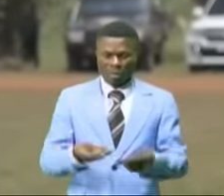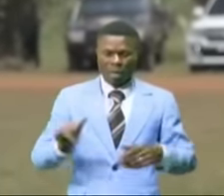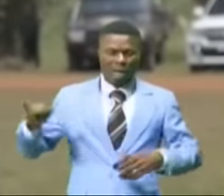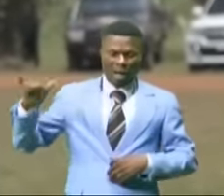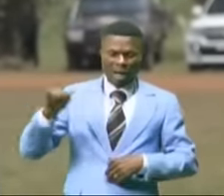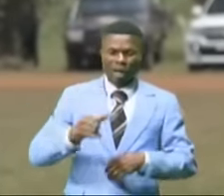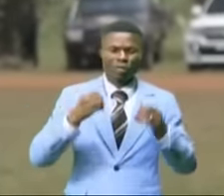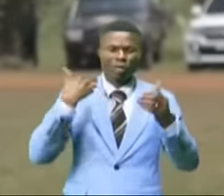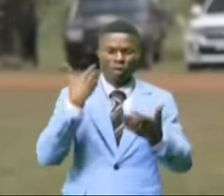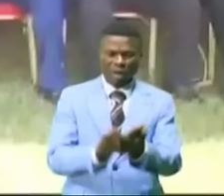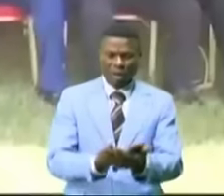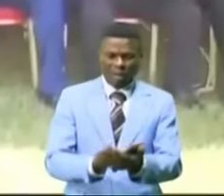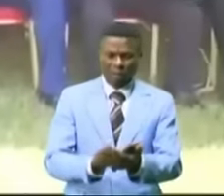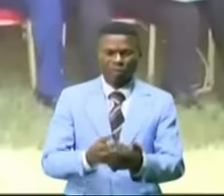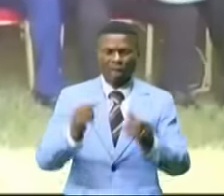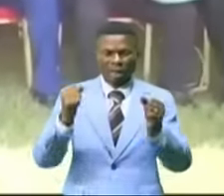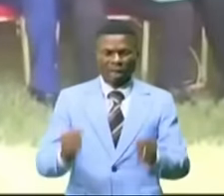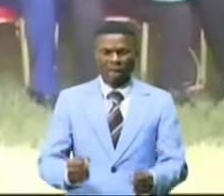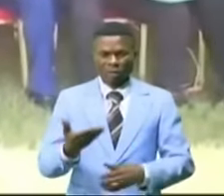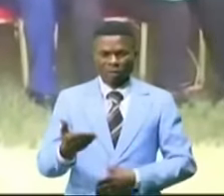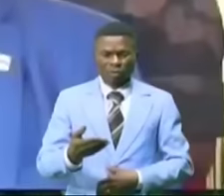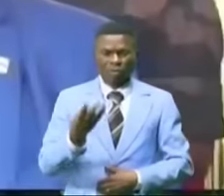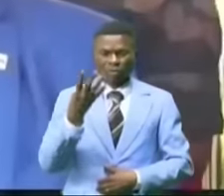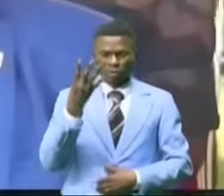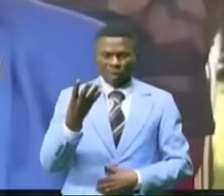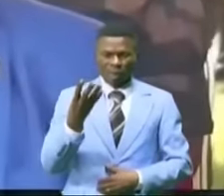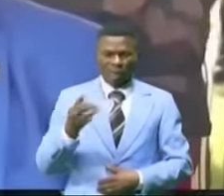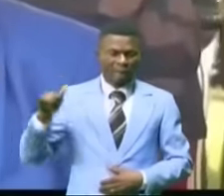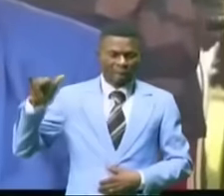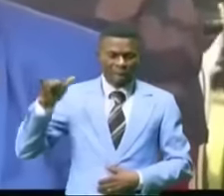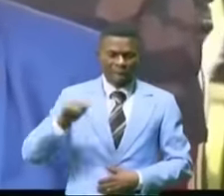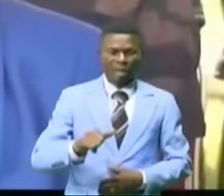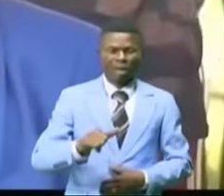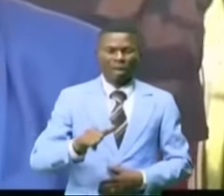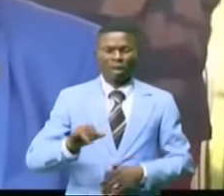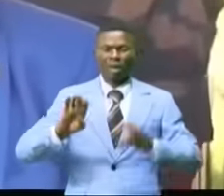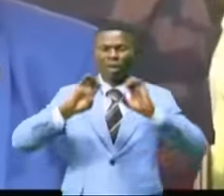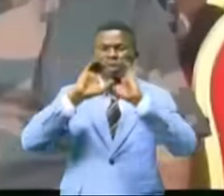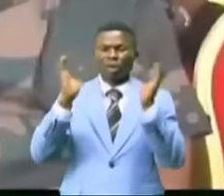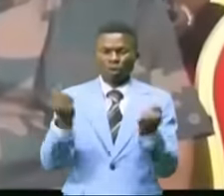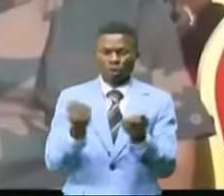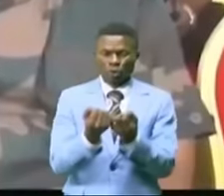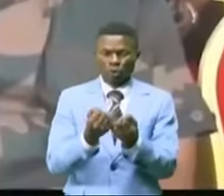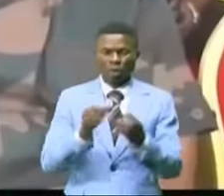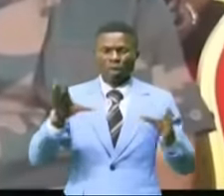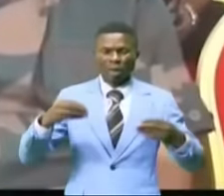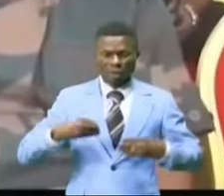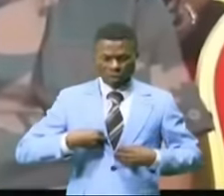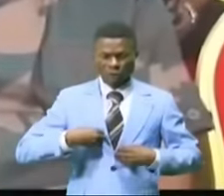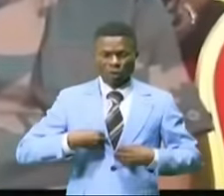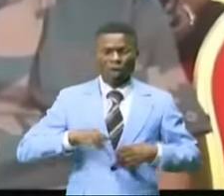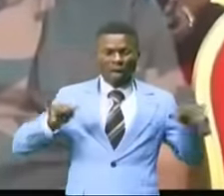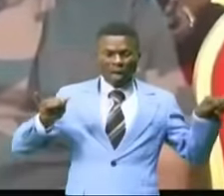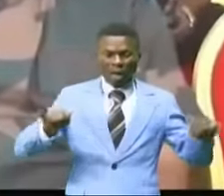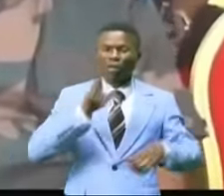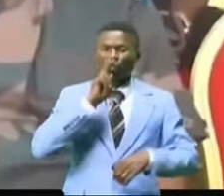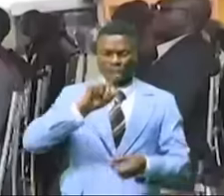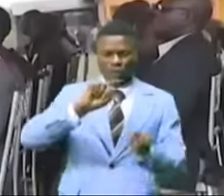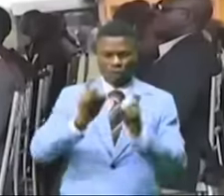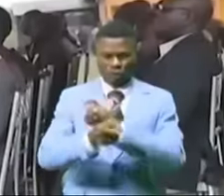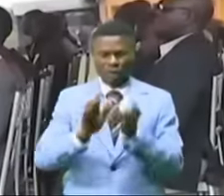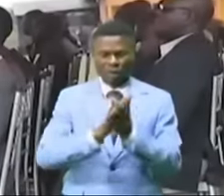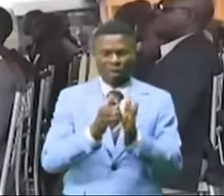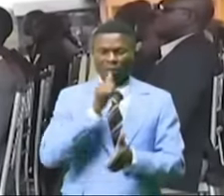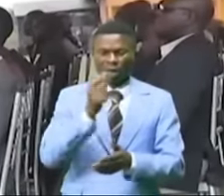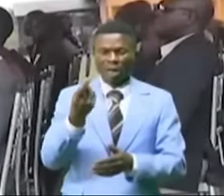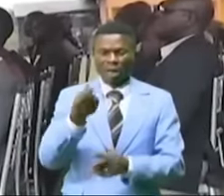distinguent l'aéroport. CAD Project Africa Construction reste convaincu que la modernisation de cet aéroport, financée